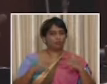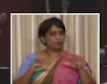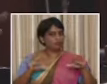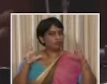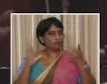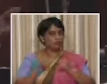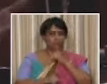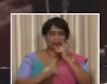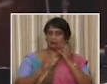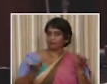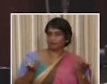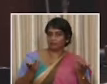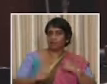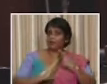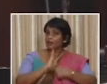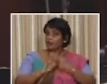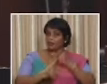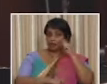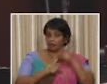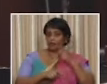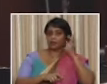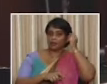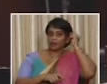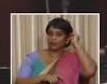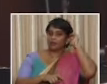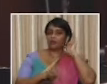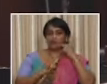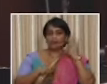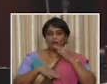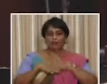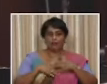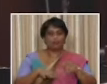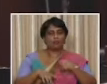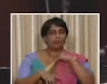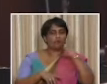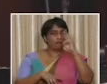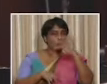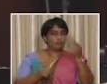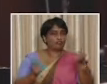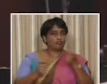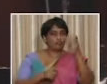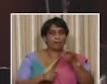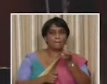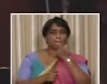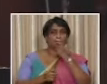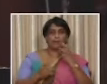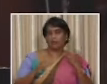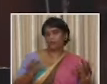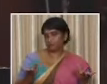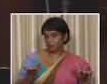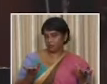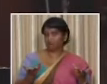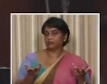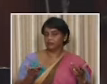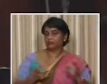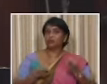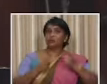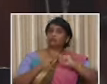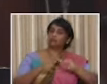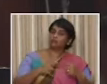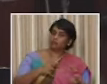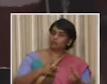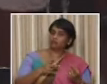කතාවක්. ඉතින් ඒ නිසා රටේ ජනතාවට මේක දැනිලා තියෙන්නේ. දැන් අද ෆාමසිකට ගියාම පද බෙහෙත් නැහැ එක පැත්තකින්. එක